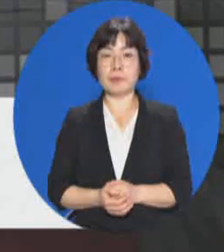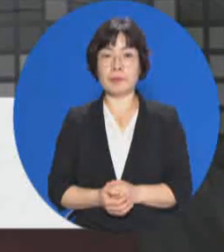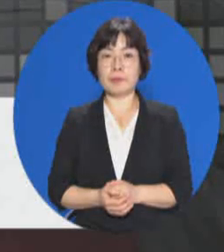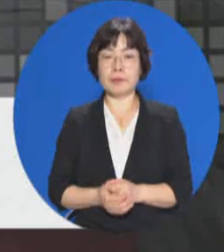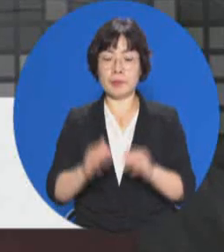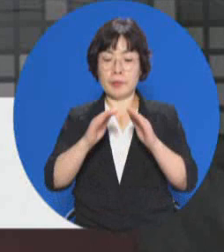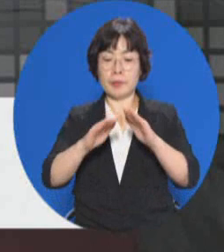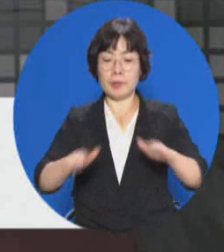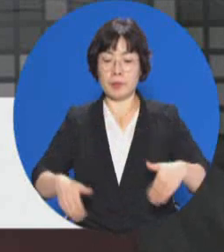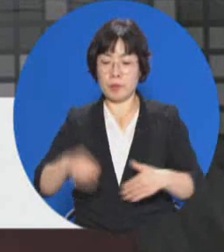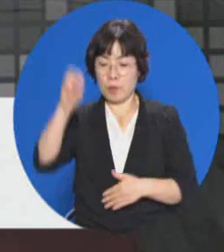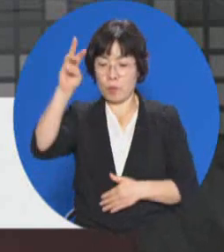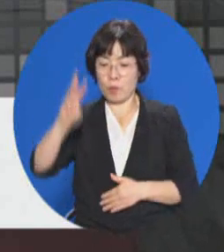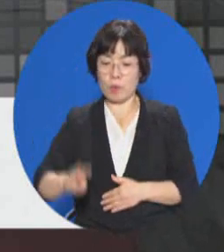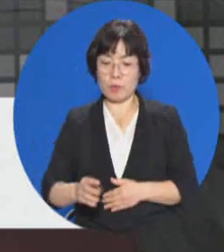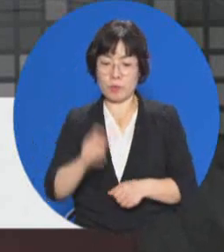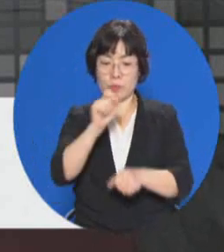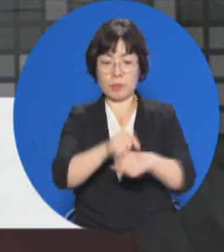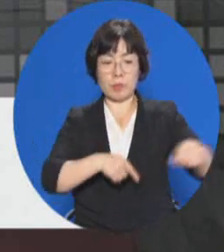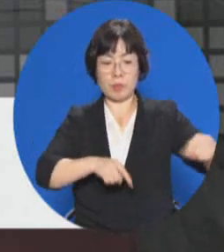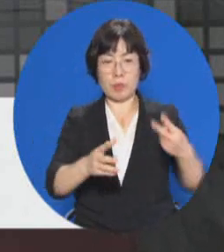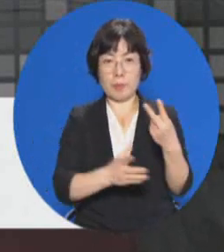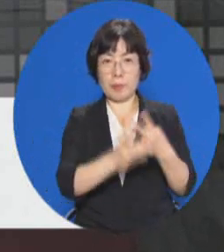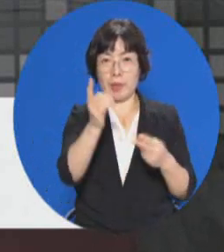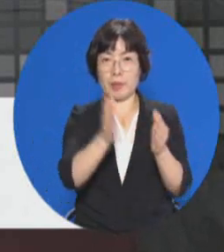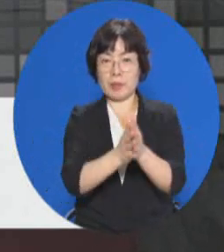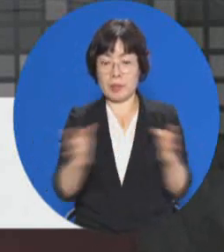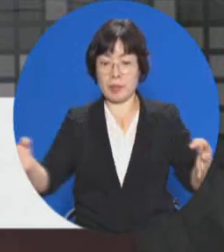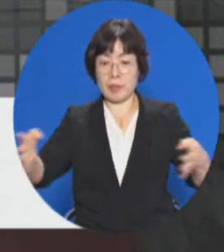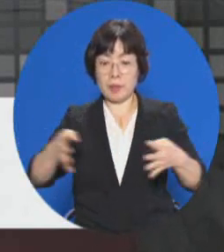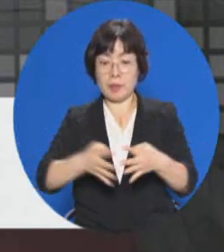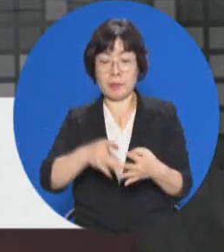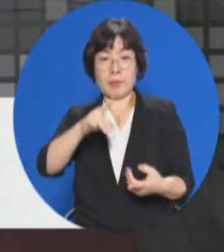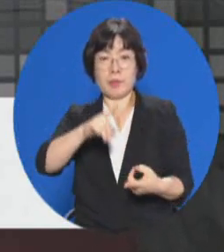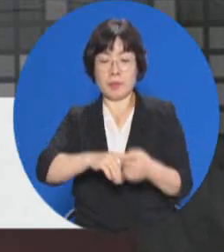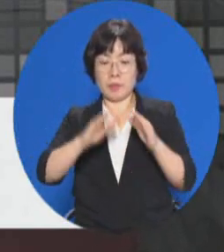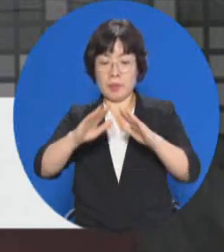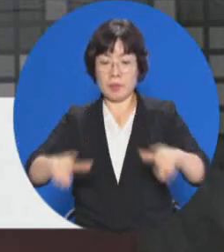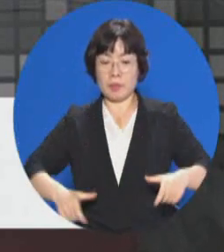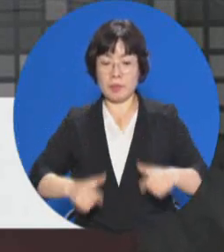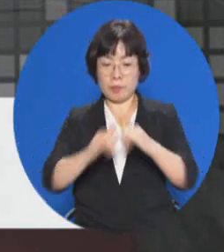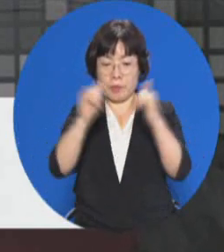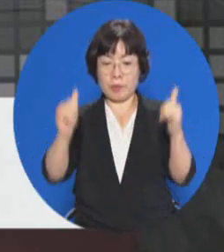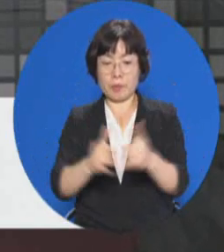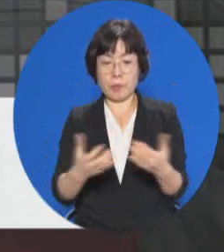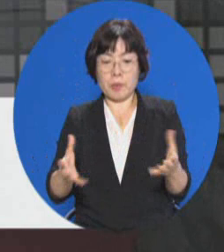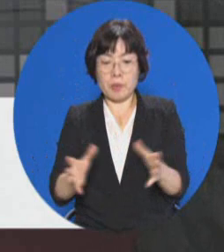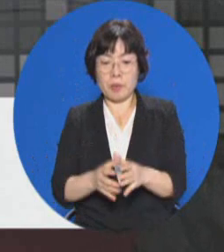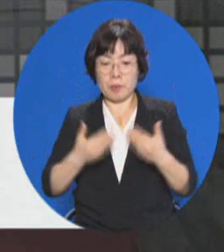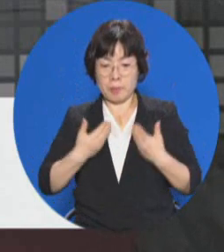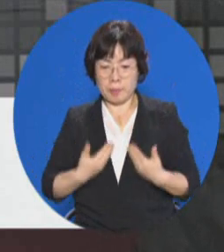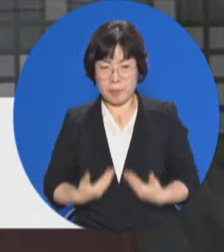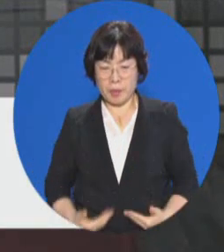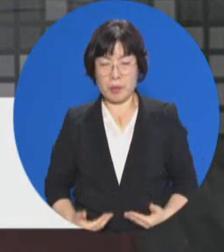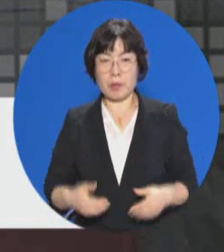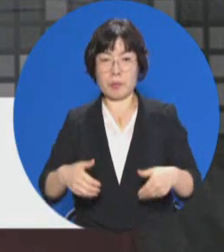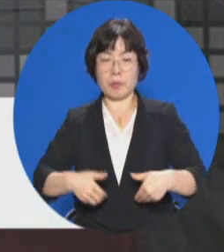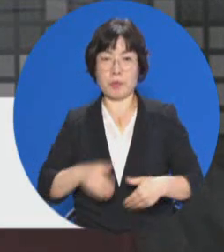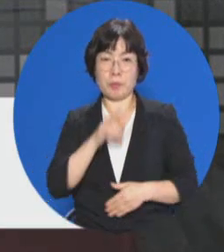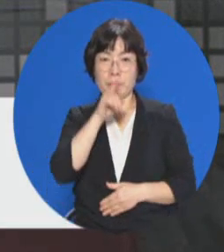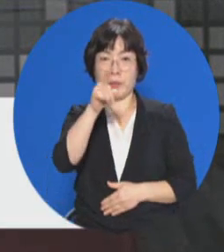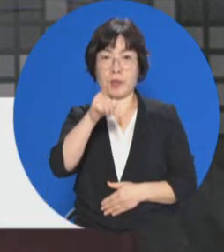네, 전남과 광주가 행정통합 논의를 시작하기로 합의한 데 대해 전남의 시민사회가 신중한 접근을 요구하고